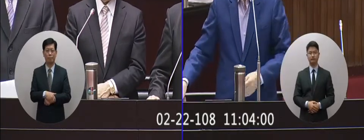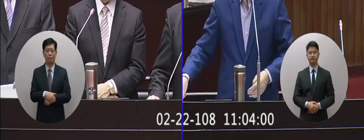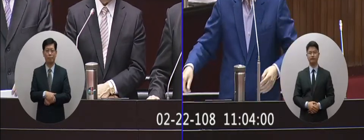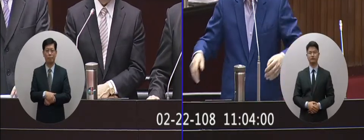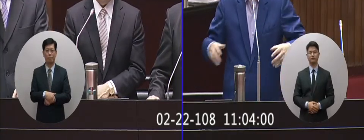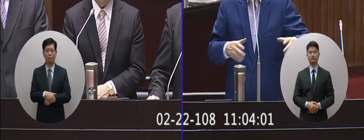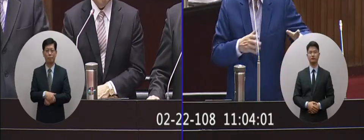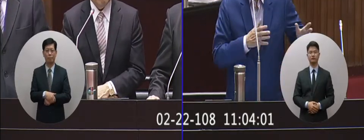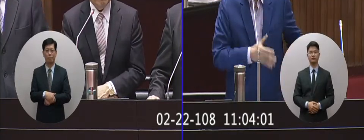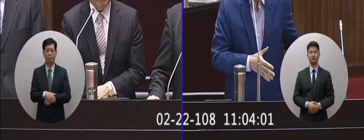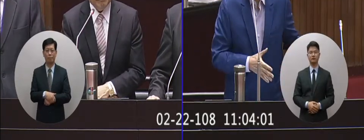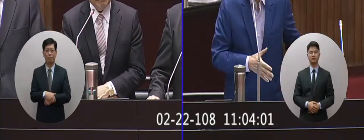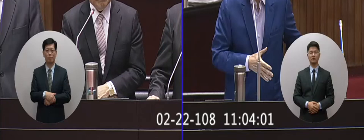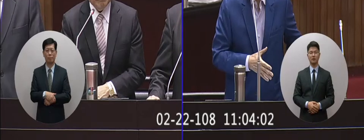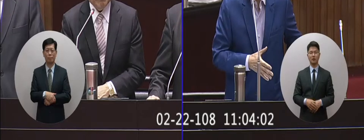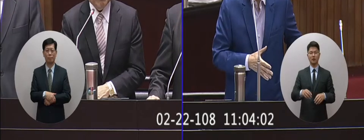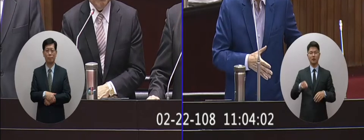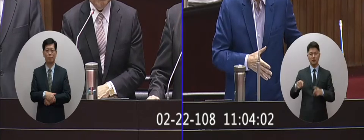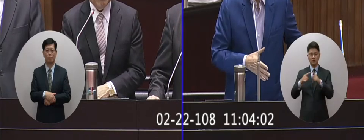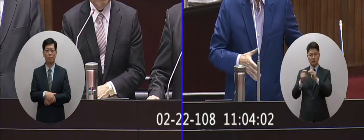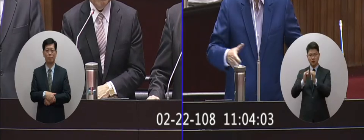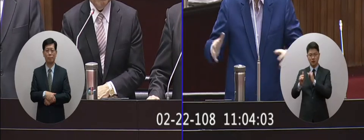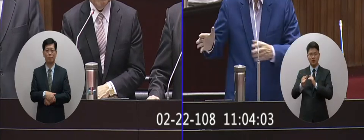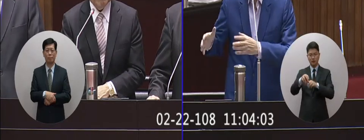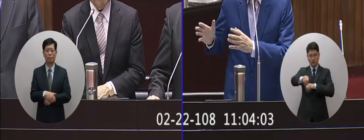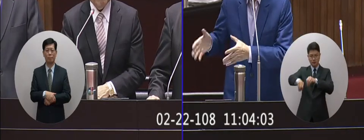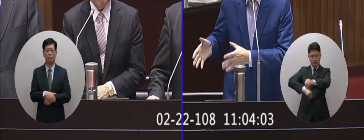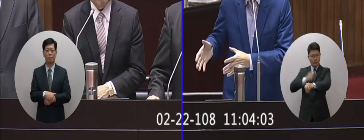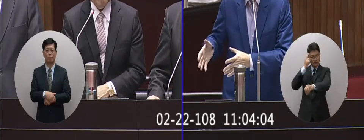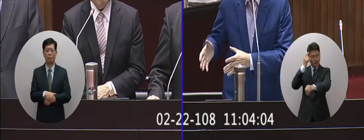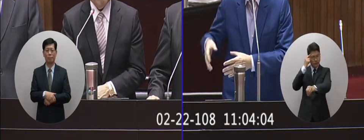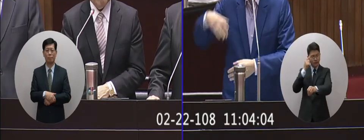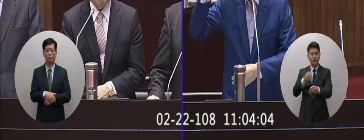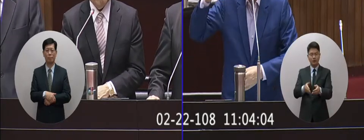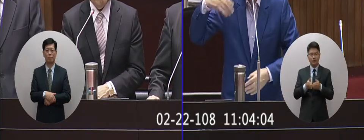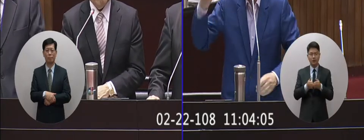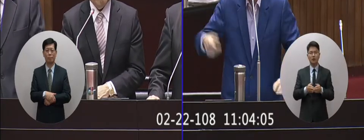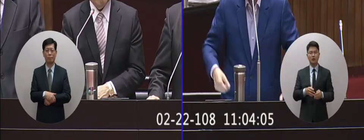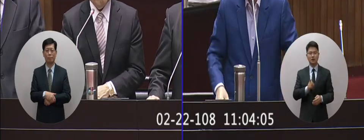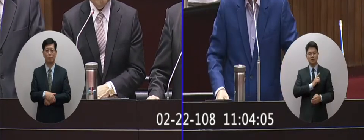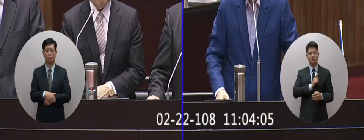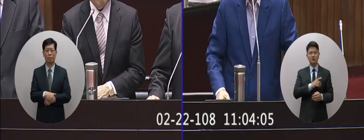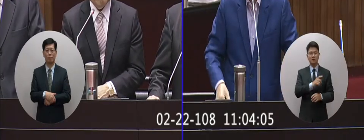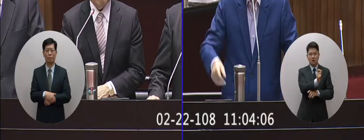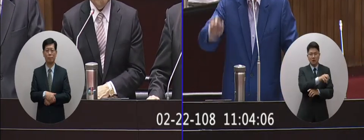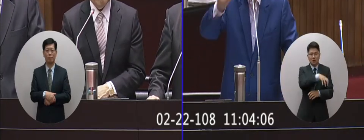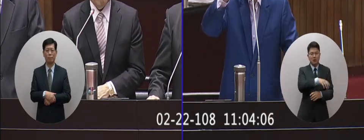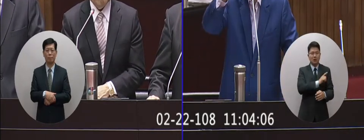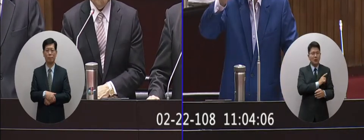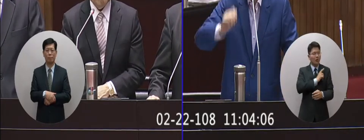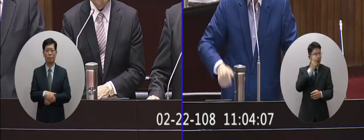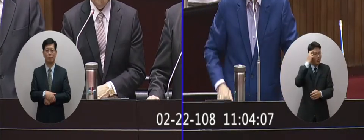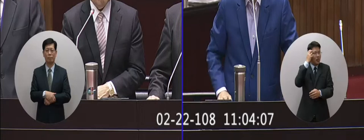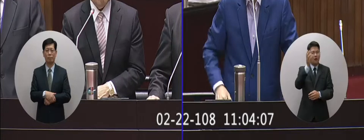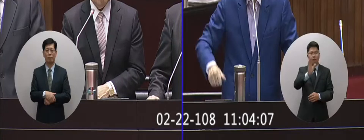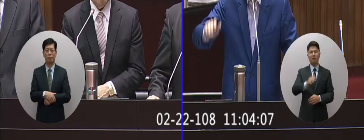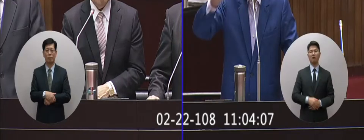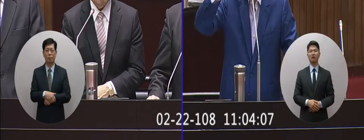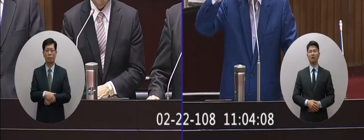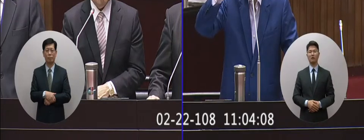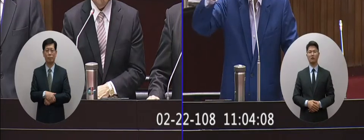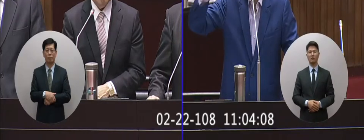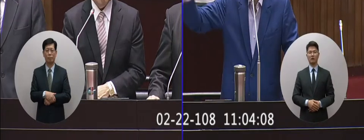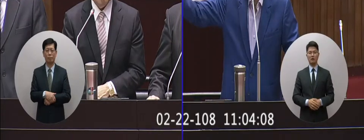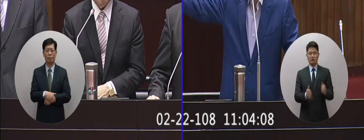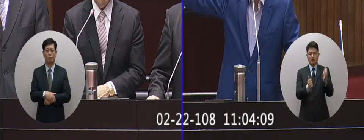凡事啊要站在人民这一边呐、啊，不要关在冷气房里面去思考问题了。傅作伟，我真的是对你